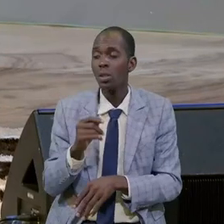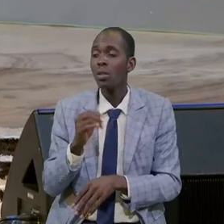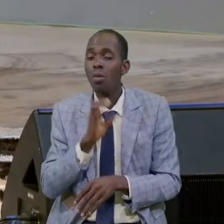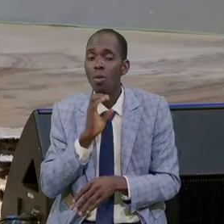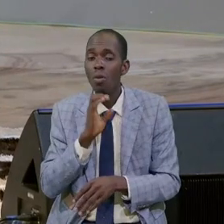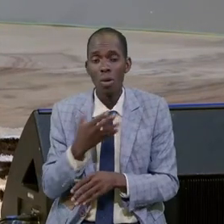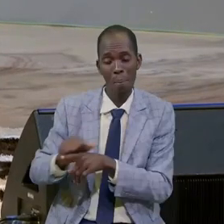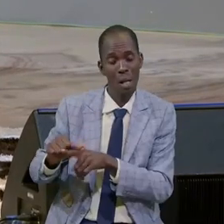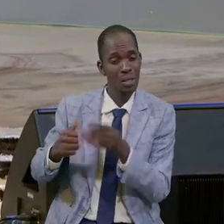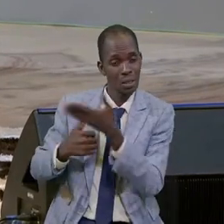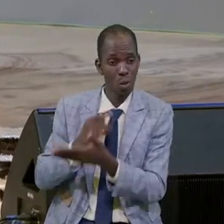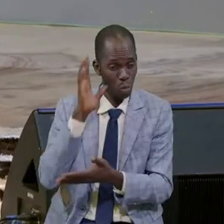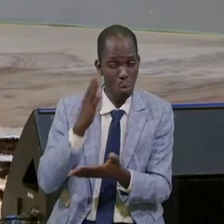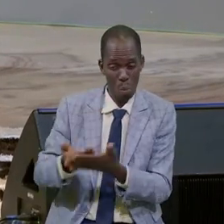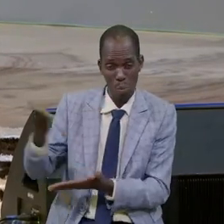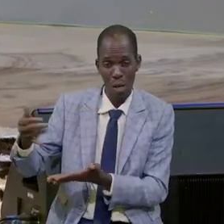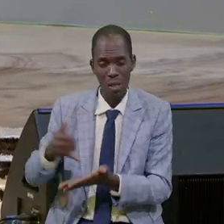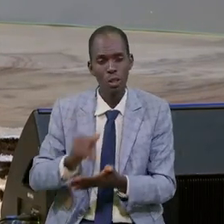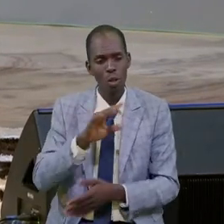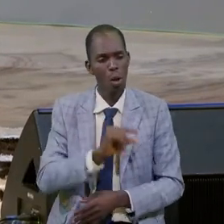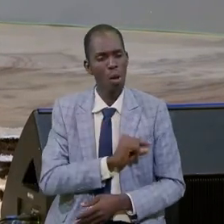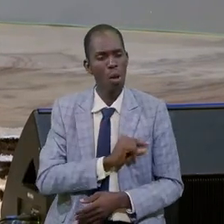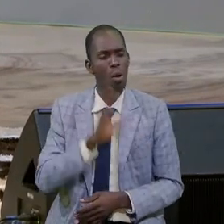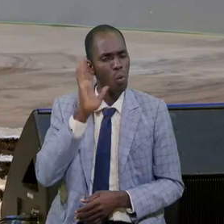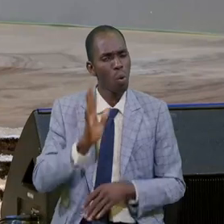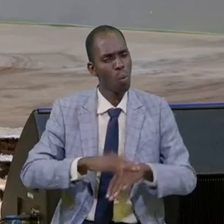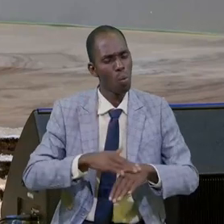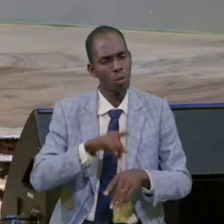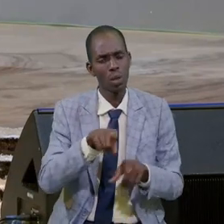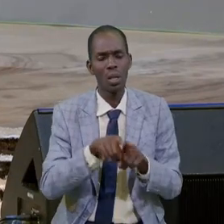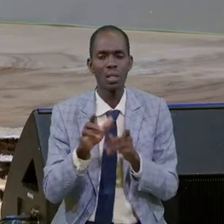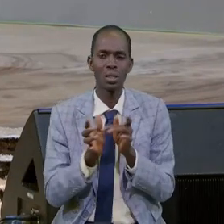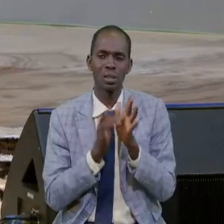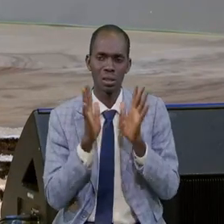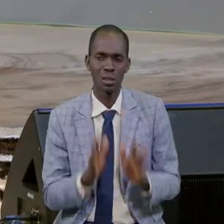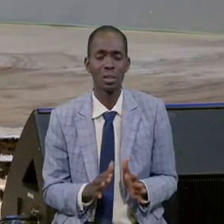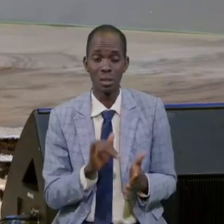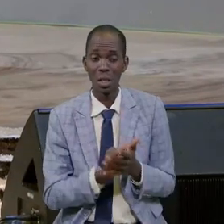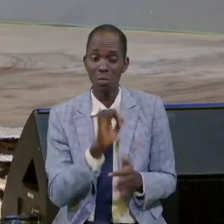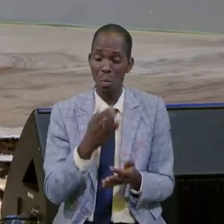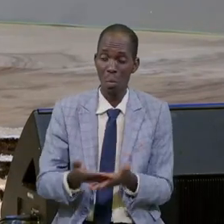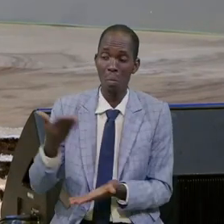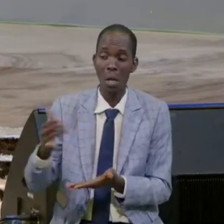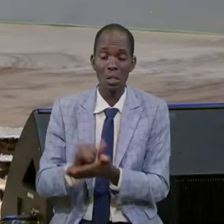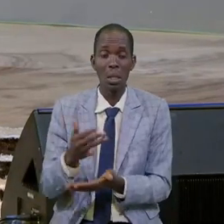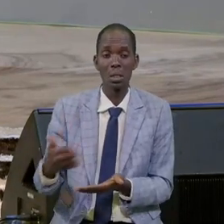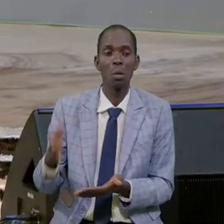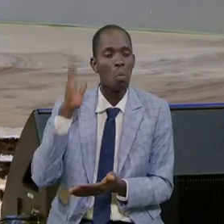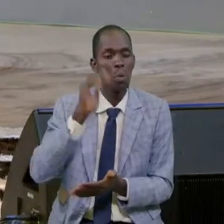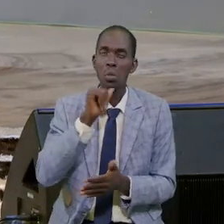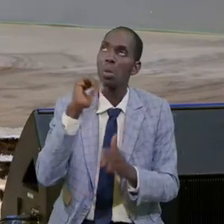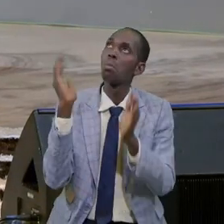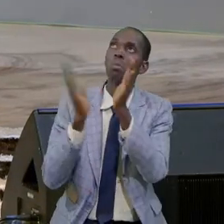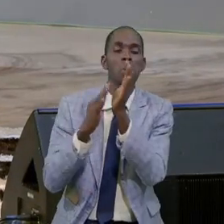gens, vas-tu acheter cela? Ta conscience va te dire en tant que chrétien que ceci ne va pas glorifier Dieu. Tout ce